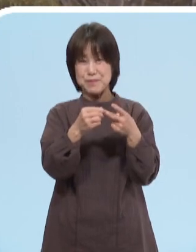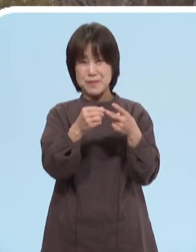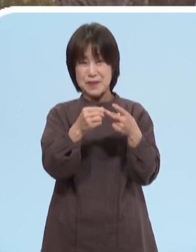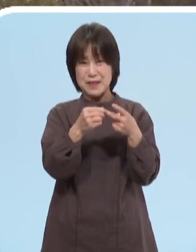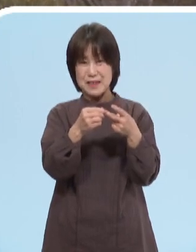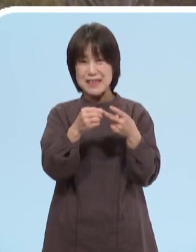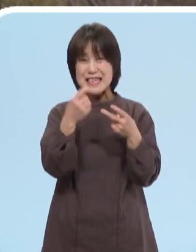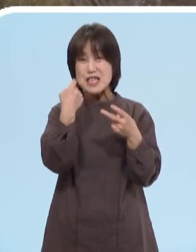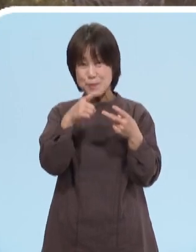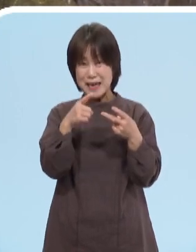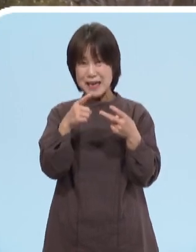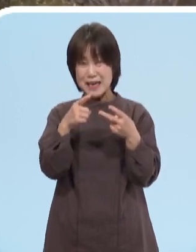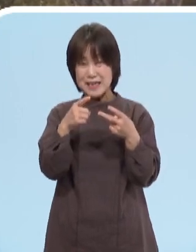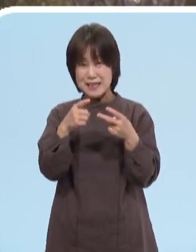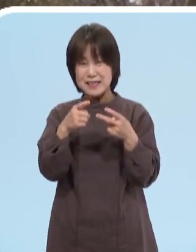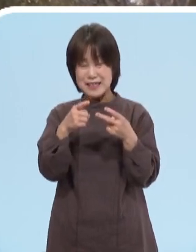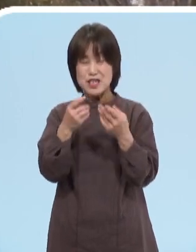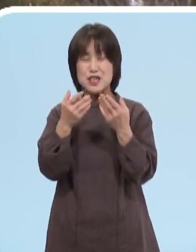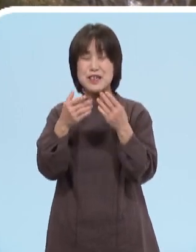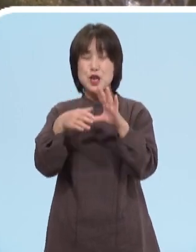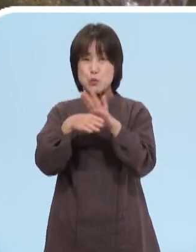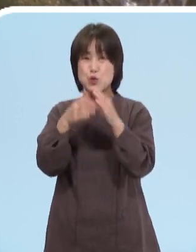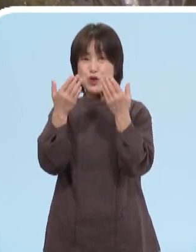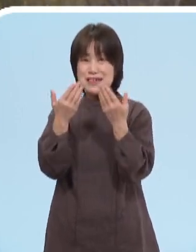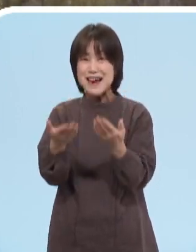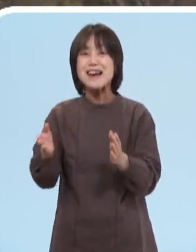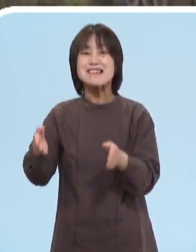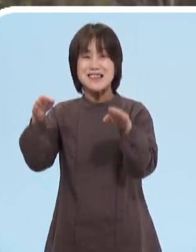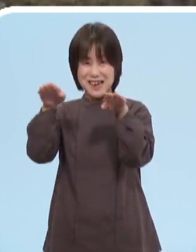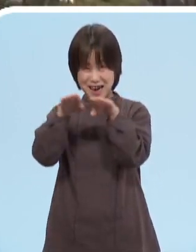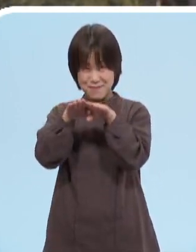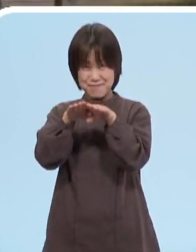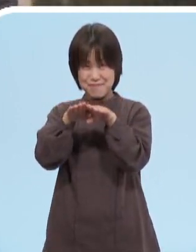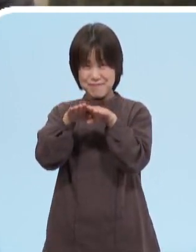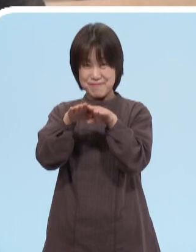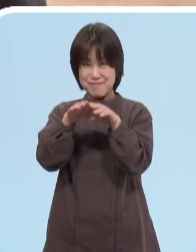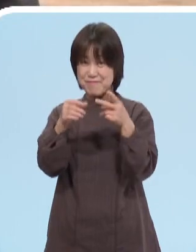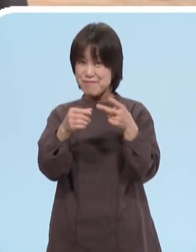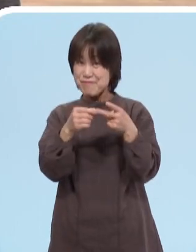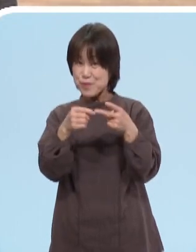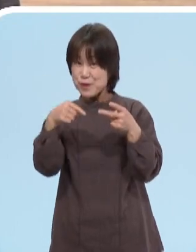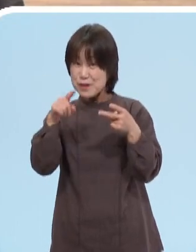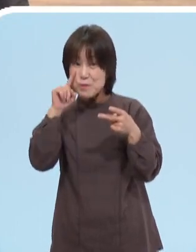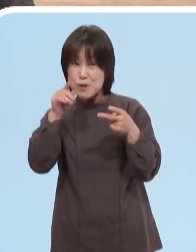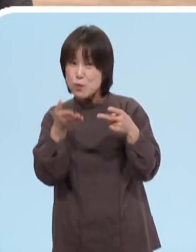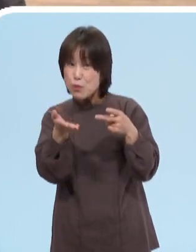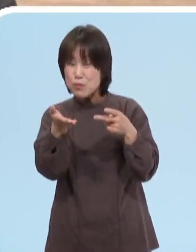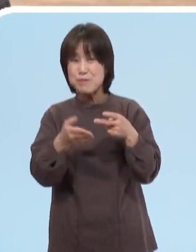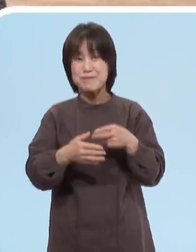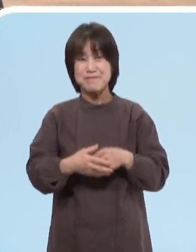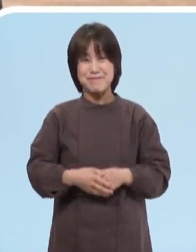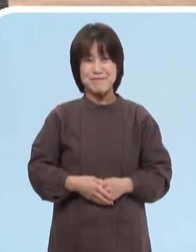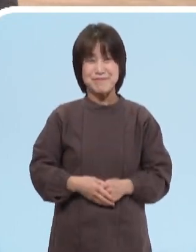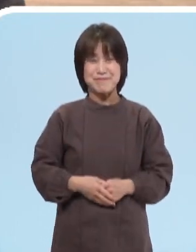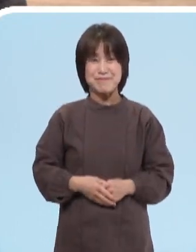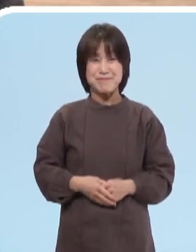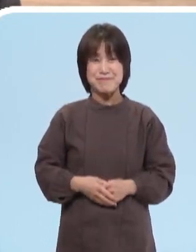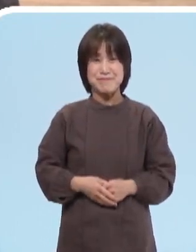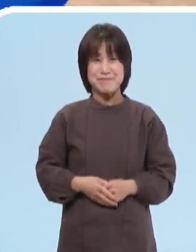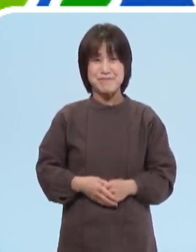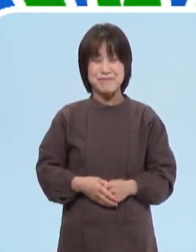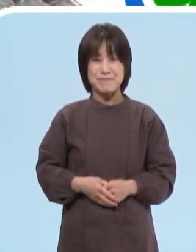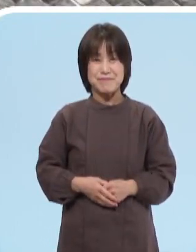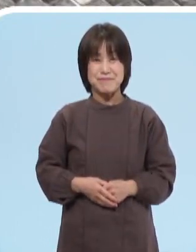1つは姫路文学館というのがございます。文学館さんなんてどうでしょうね。